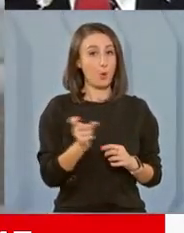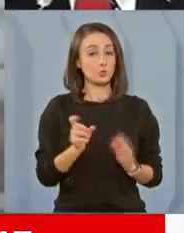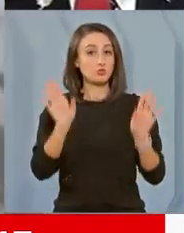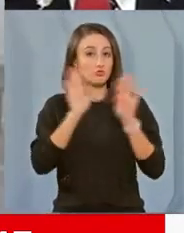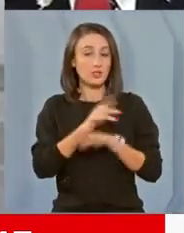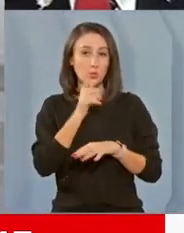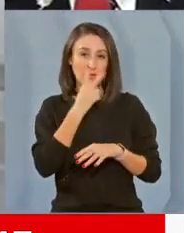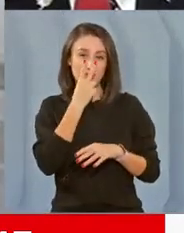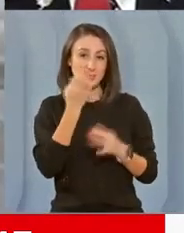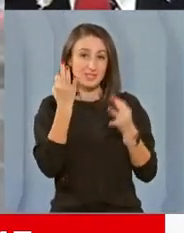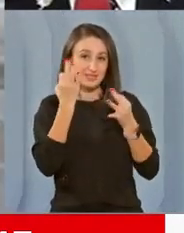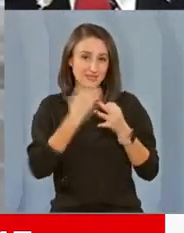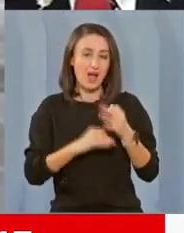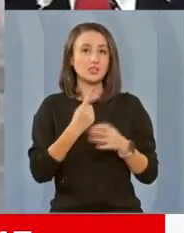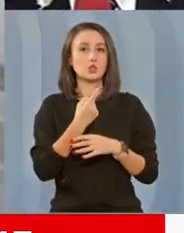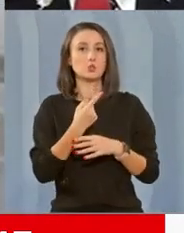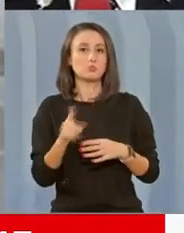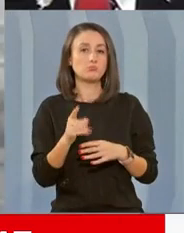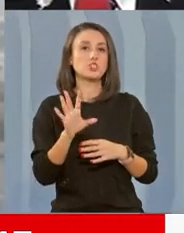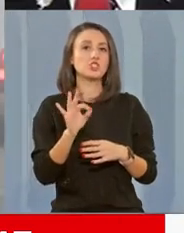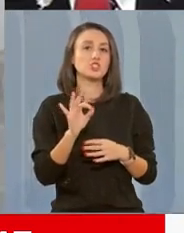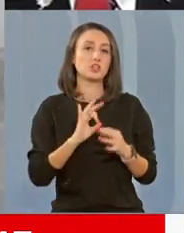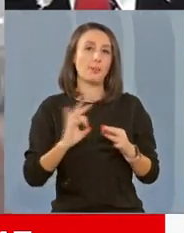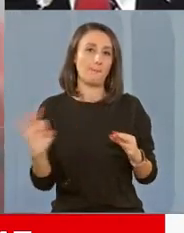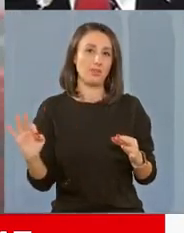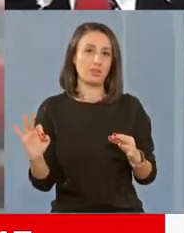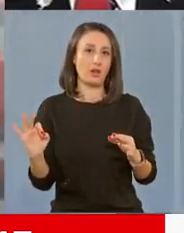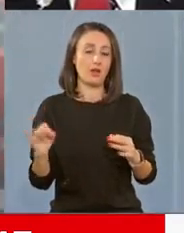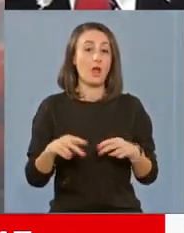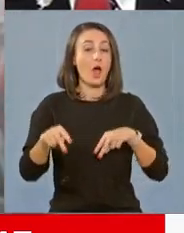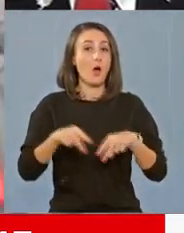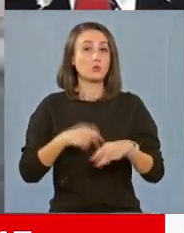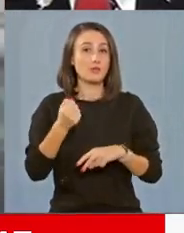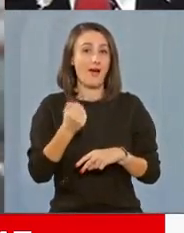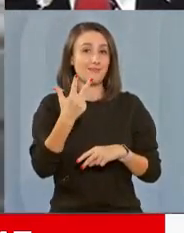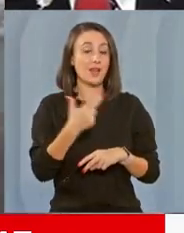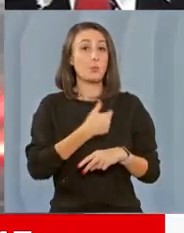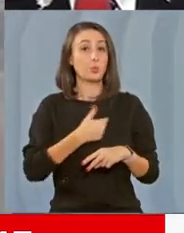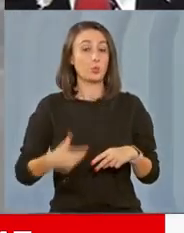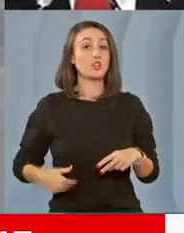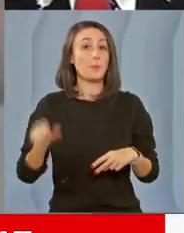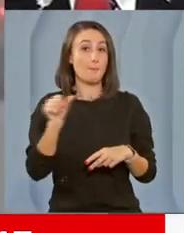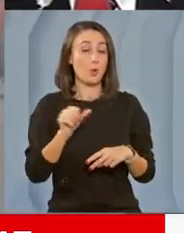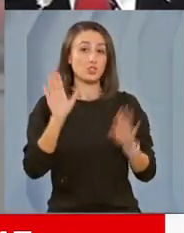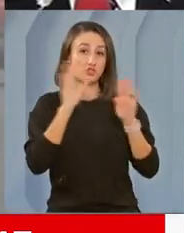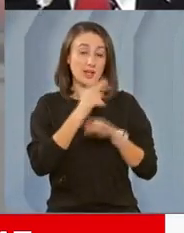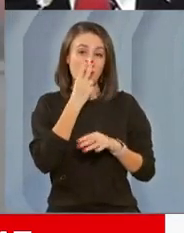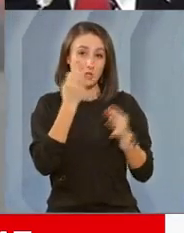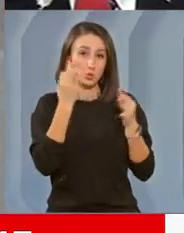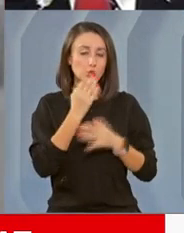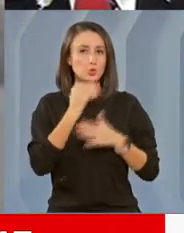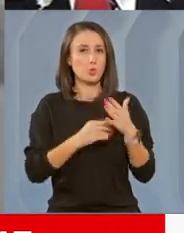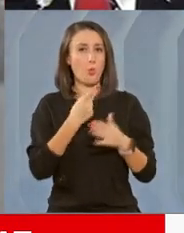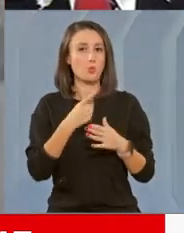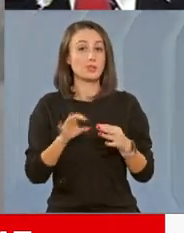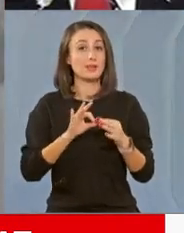ceață unde vizibilitatea scade chiar și sub 50 de metri. Pe autostrada A3 București-Ploiești, ceața a redus vizibilitatea sub 100